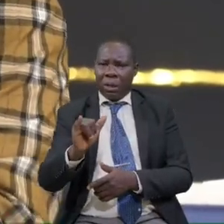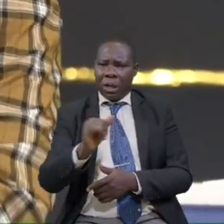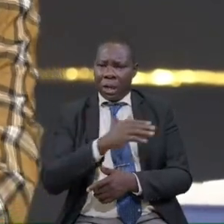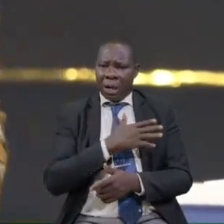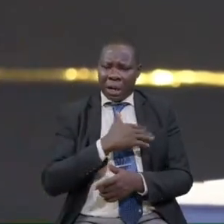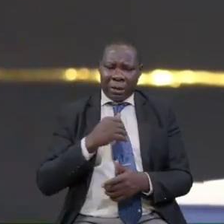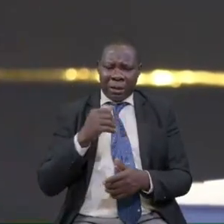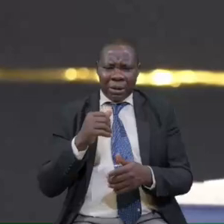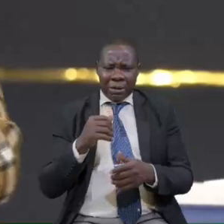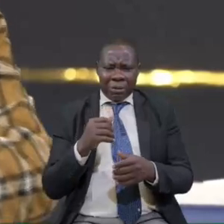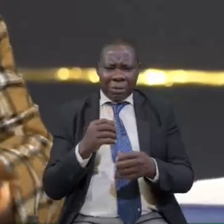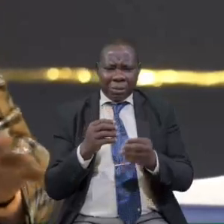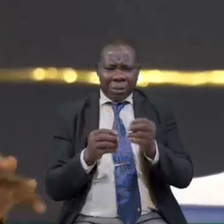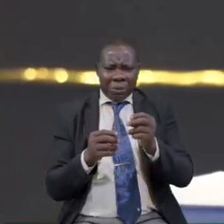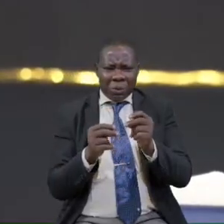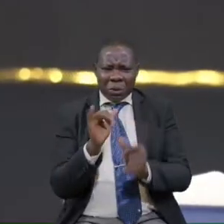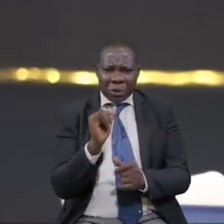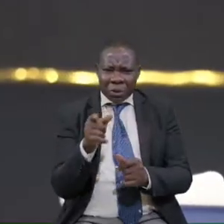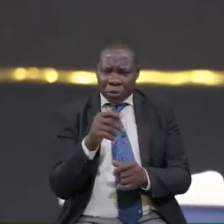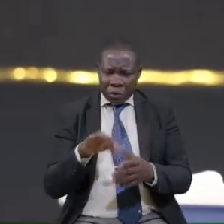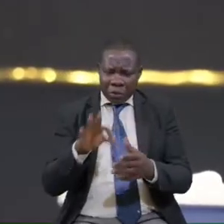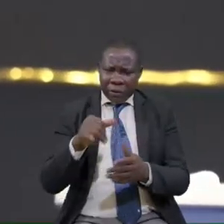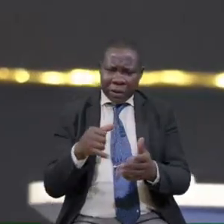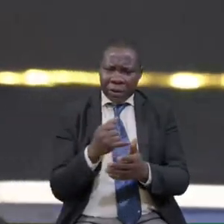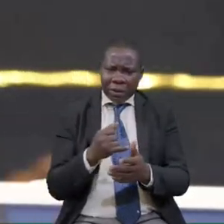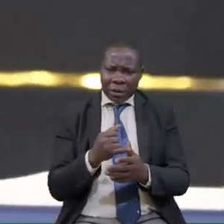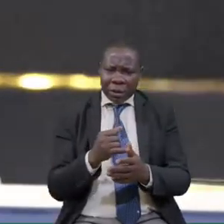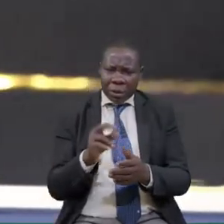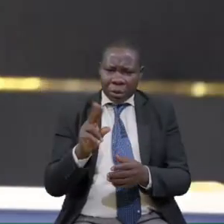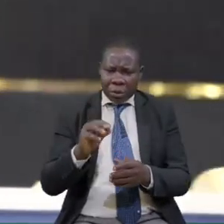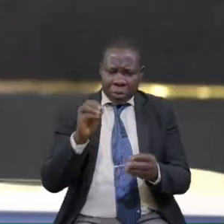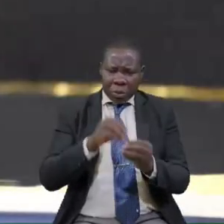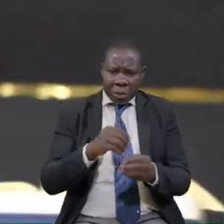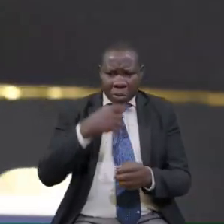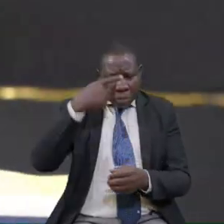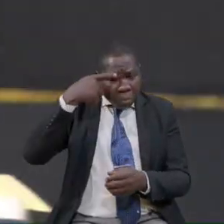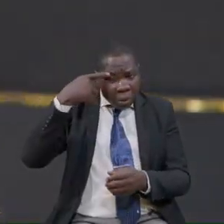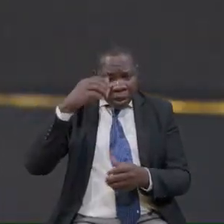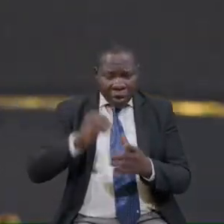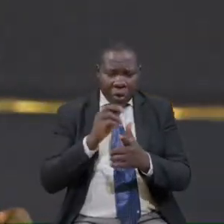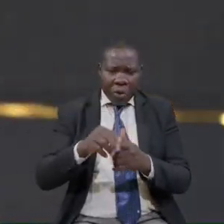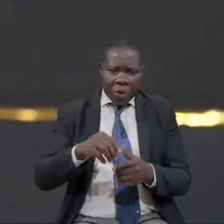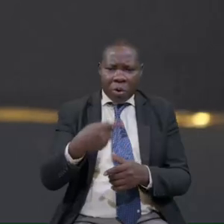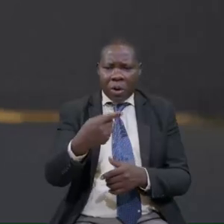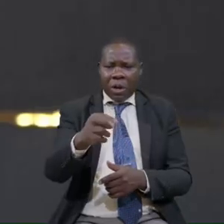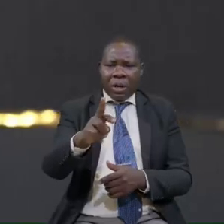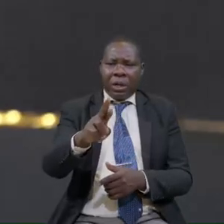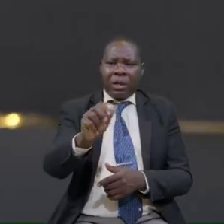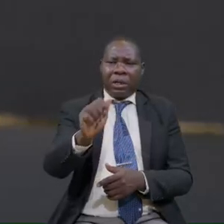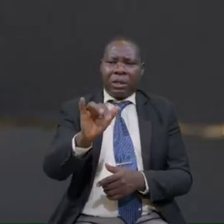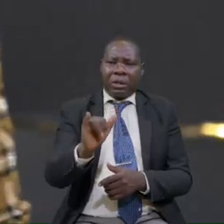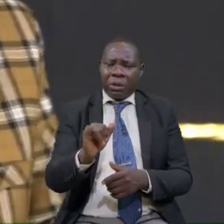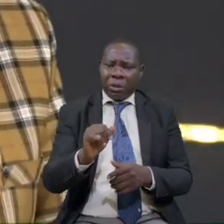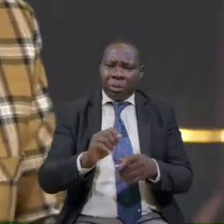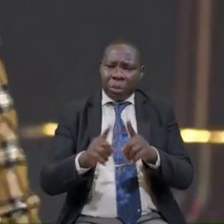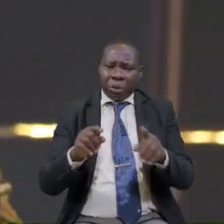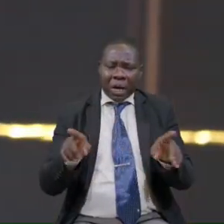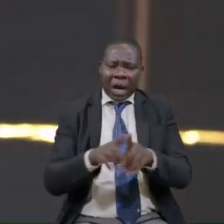vous êtes dans un habillement noir, noir ou rouge. Soudain, ouais, la chose devient